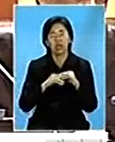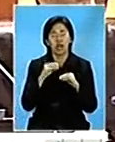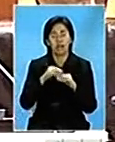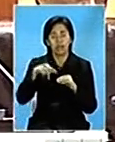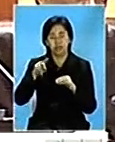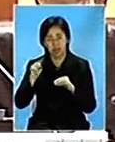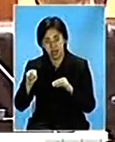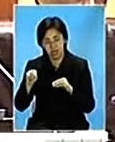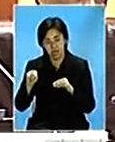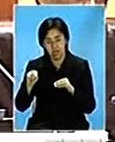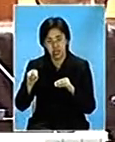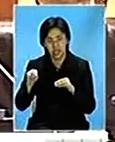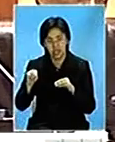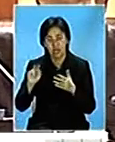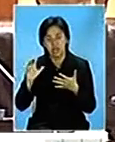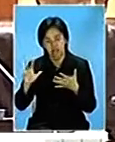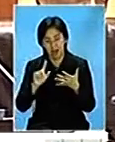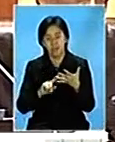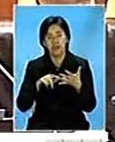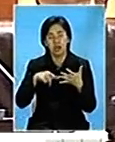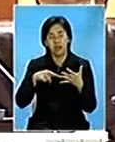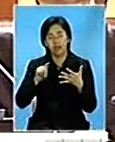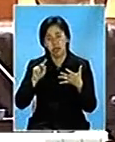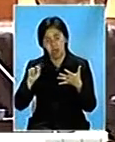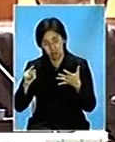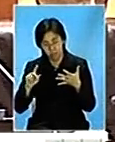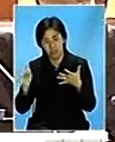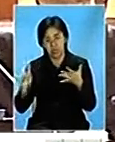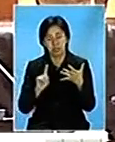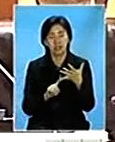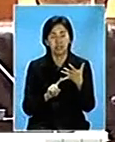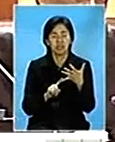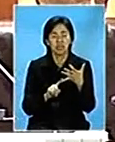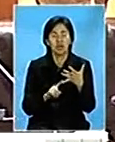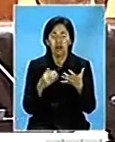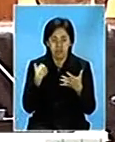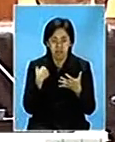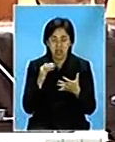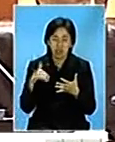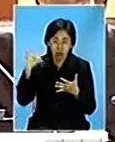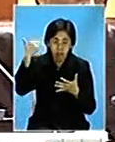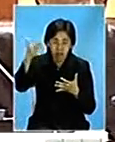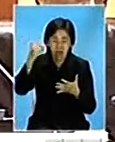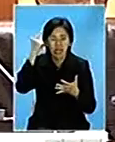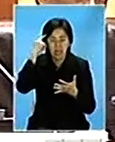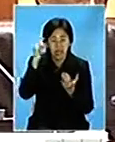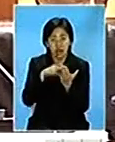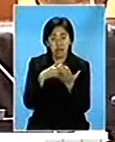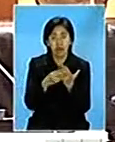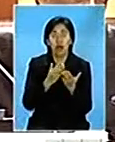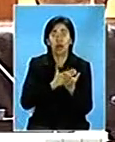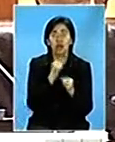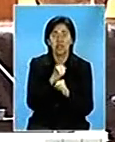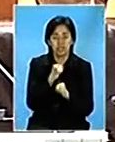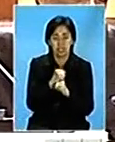มอำเภอท่าหลวง3แห่งอำเภอพัฒนานิคม1แห่งนะครับนอกจากนั้นในระยะยาวคิดว่ากรมชลประทานก็จะดำเนิน